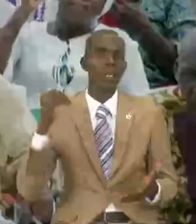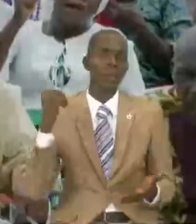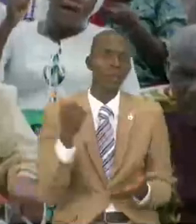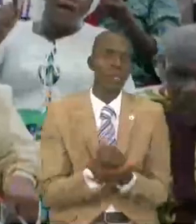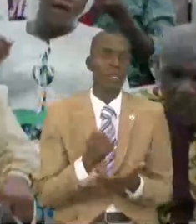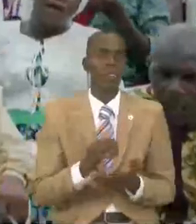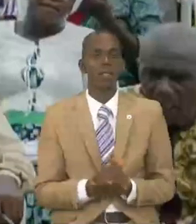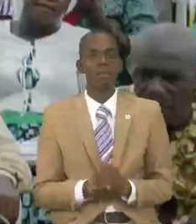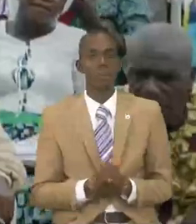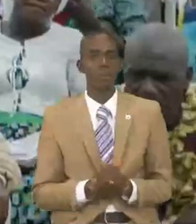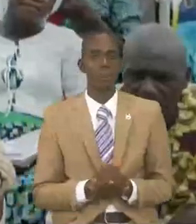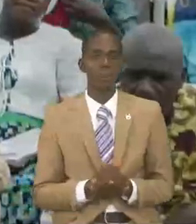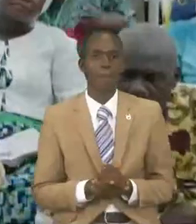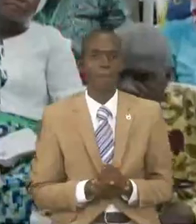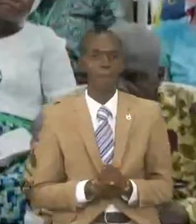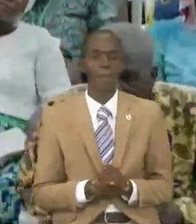Amen.